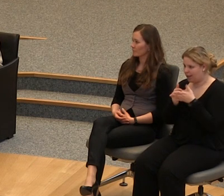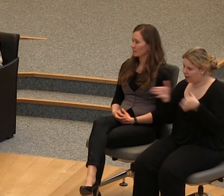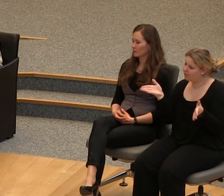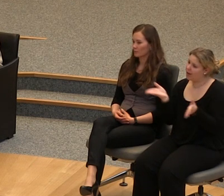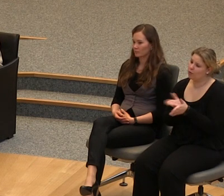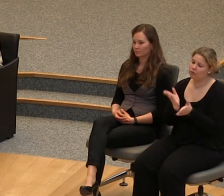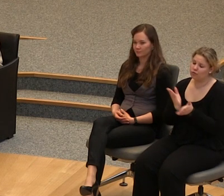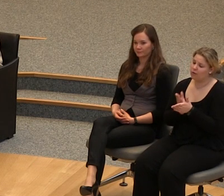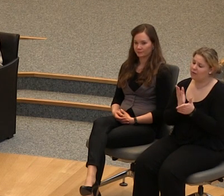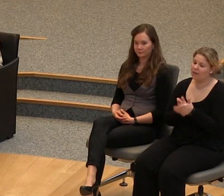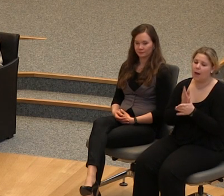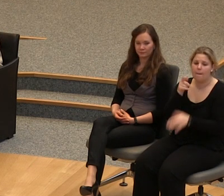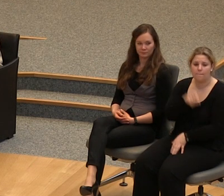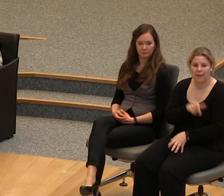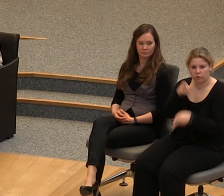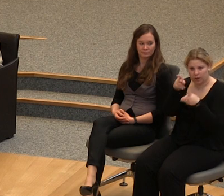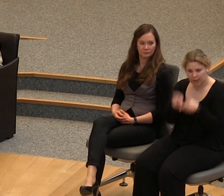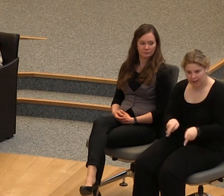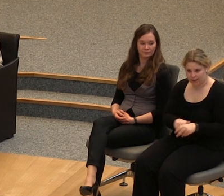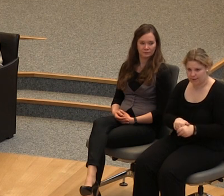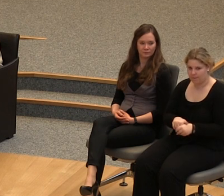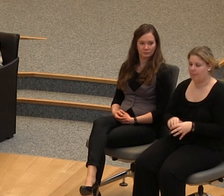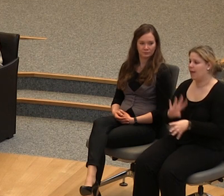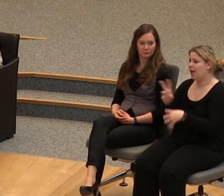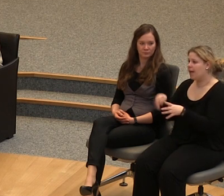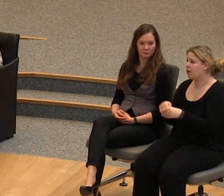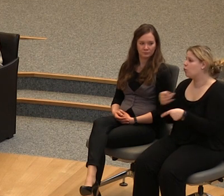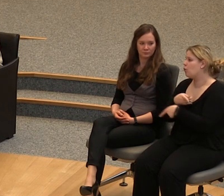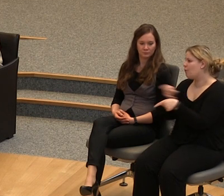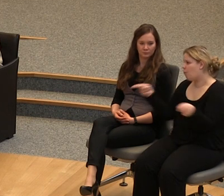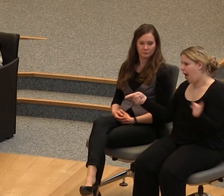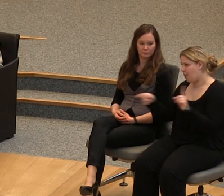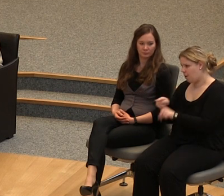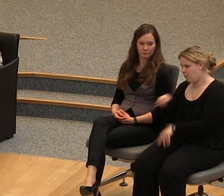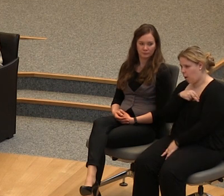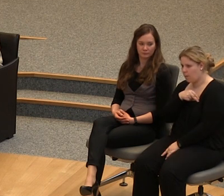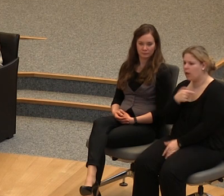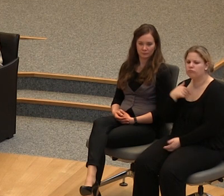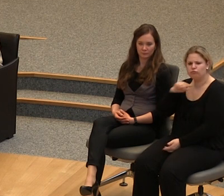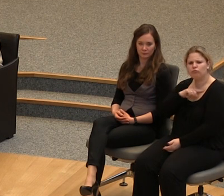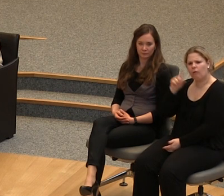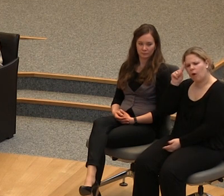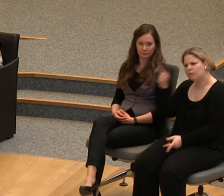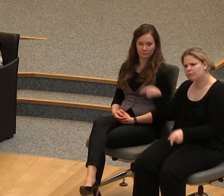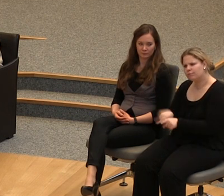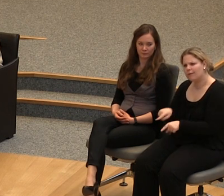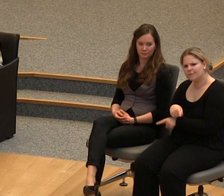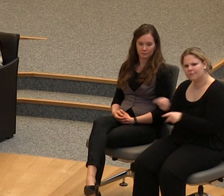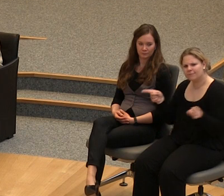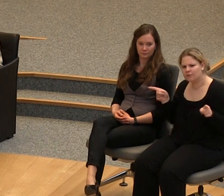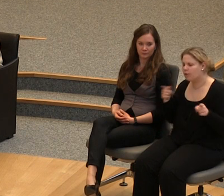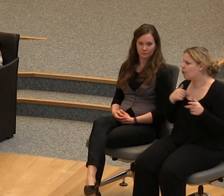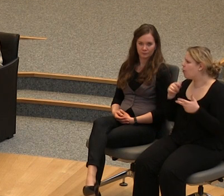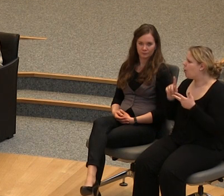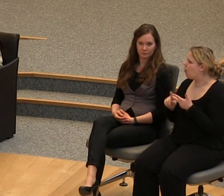Menschenrecht. Inklusion tut allen gut. Ich glaube, das ist eine Aussage, die können wir von heute mitnehmen. Und der Wille